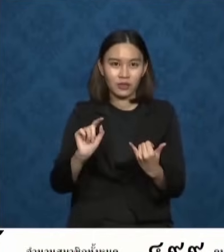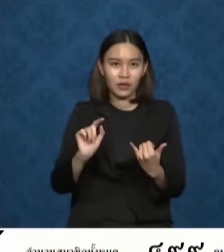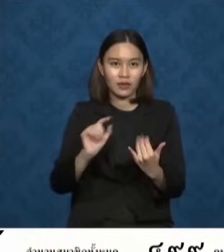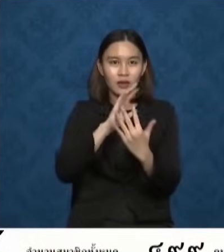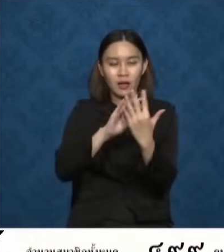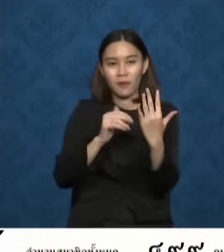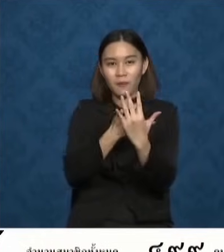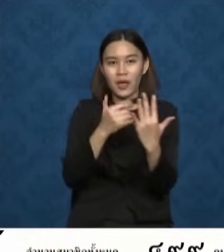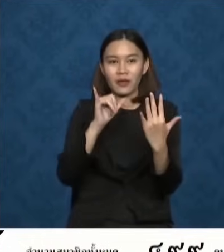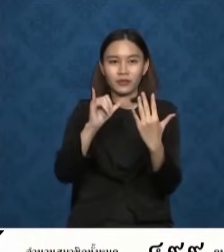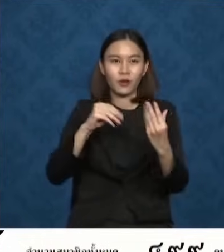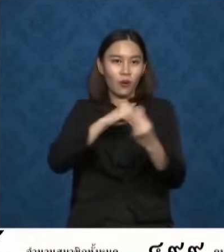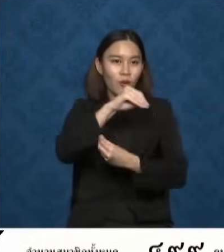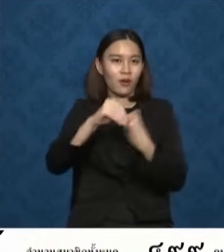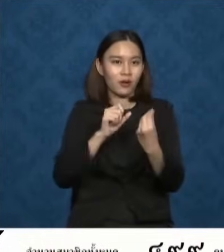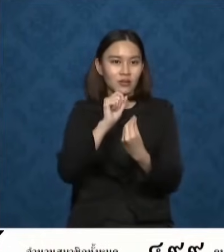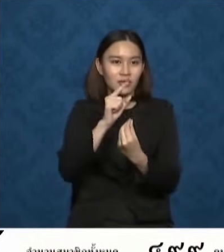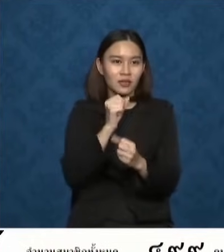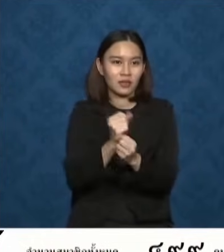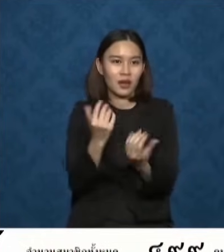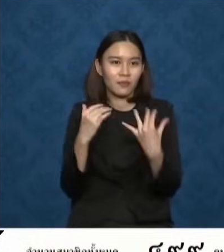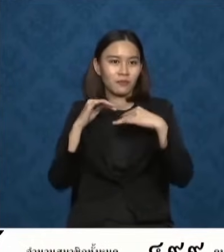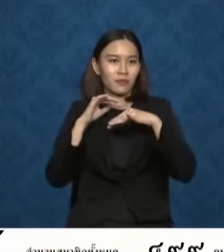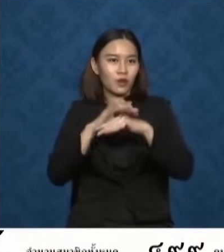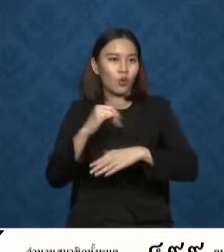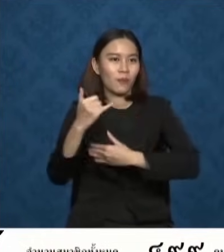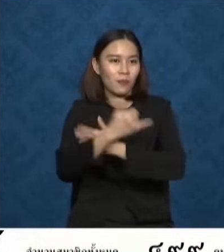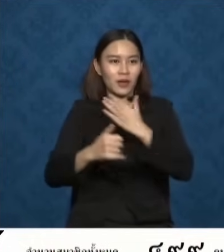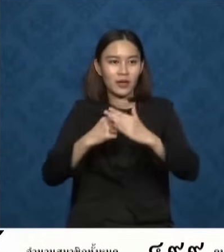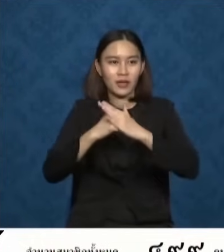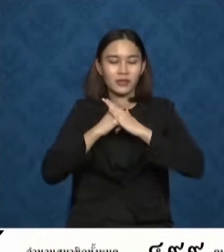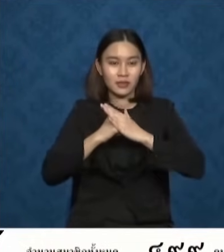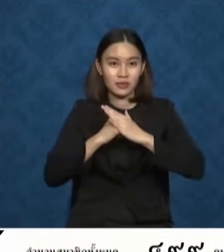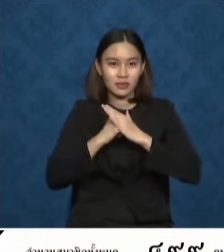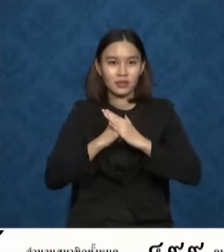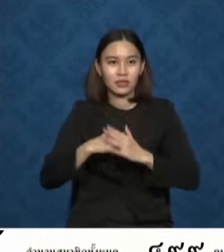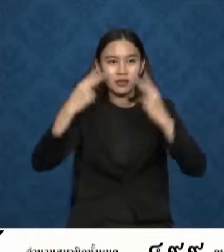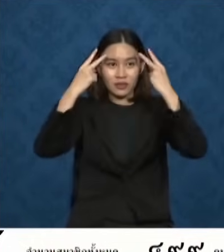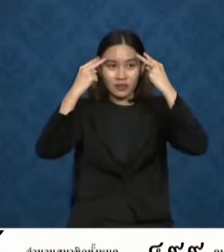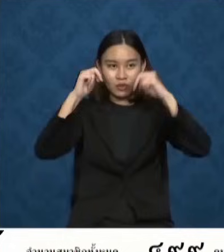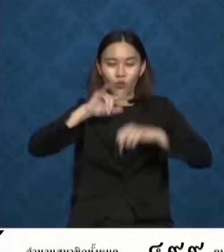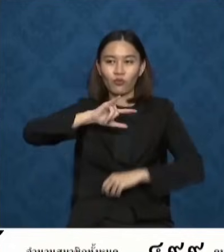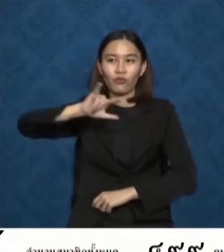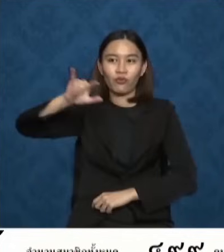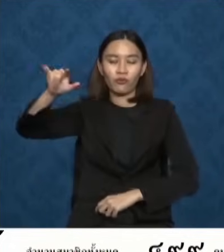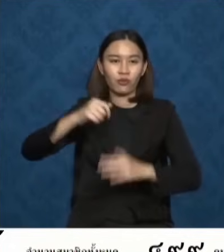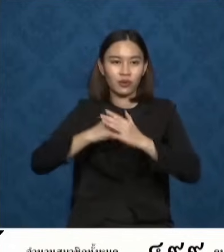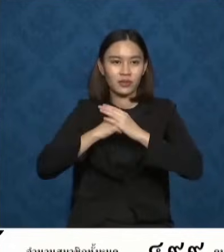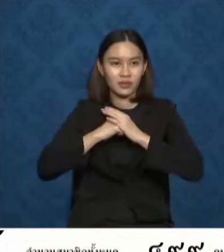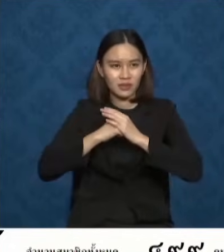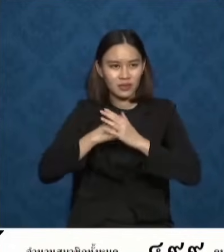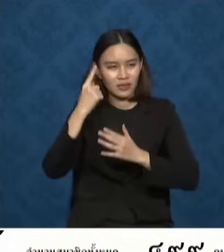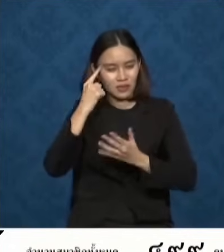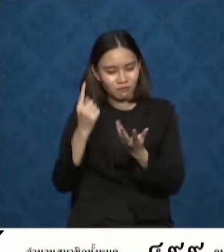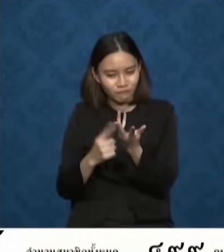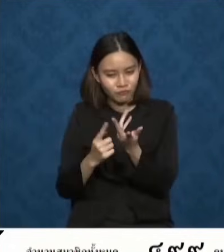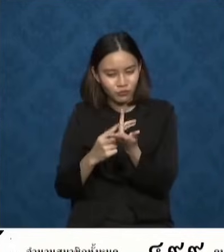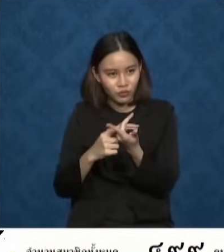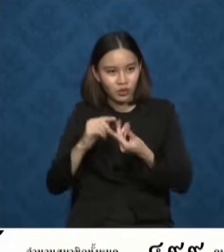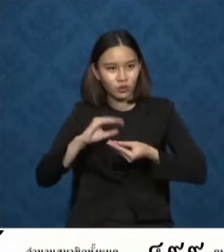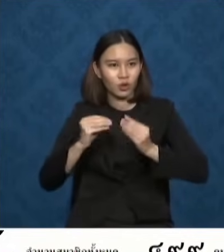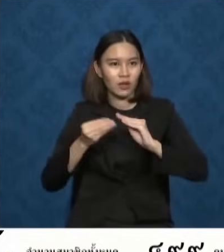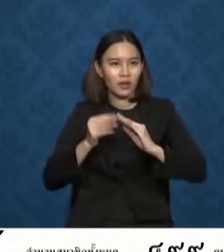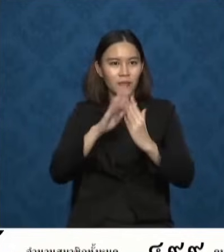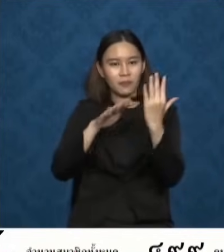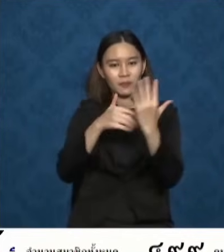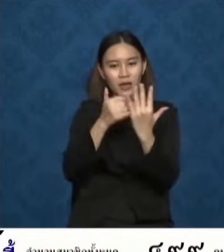ยุทธศาสตร์ทางเศรษฐกิจที่เราทำร่วมกับจีนเนี่ยที่ท่านนายกเพิ่งไปเยี่ยมจีนมานี่เรามาข้อตัวเลขยุทธ